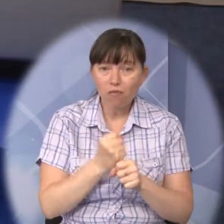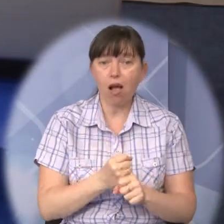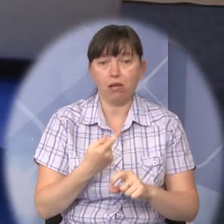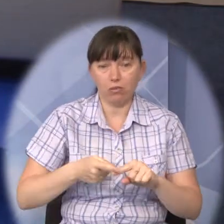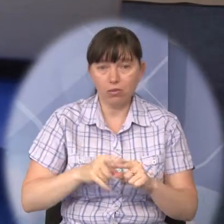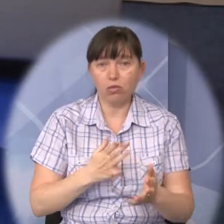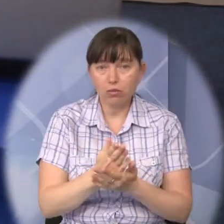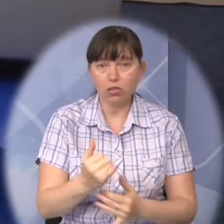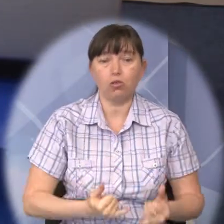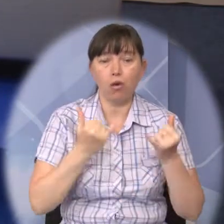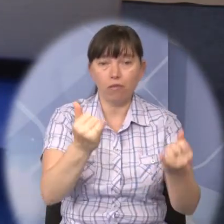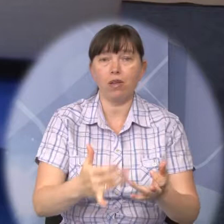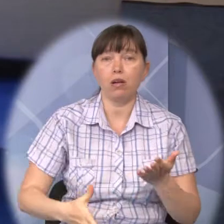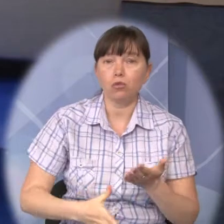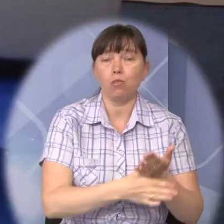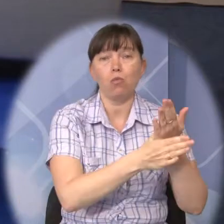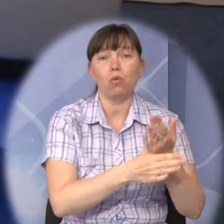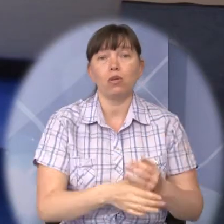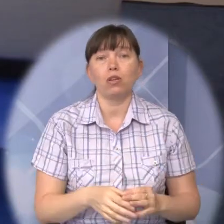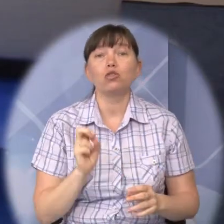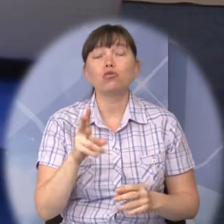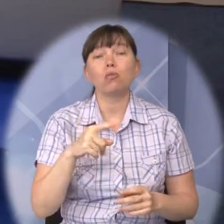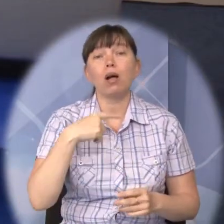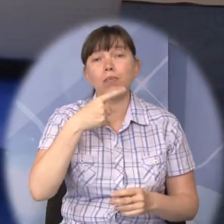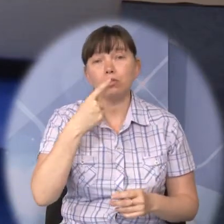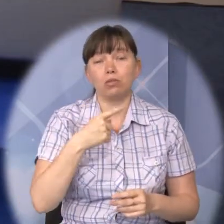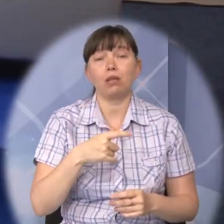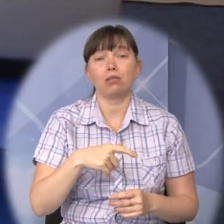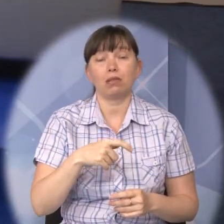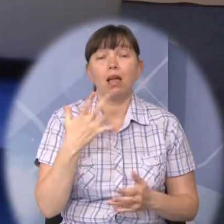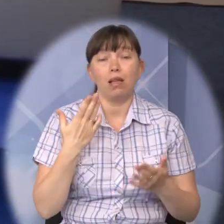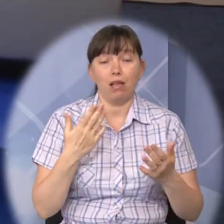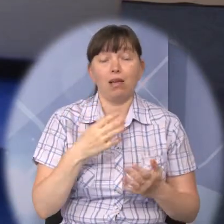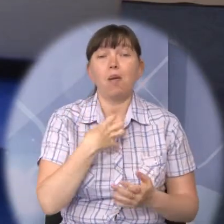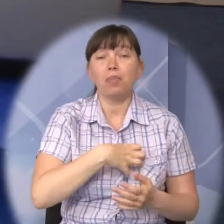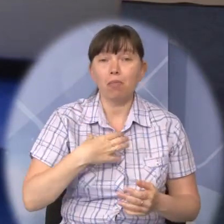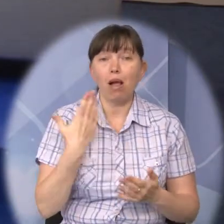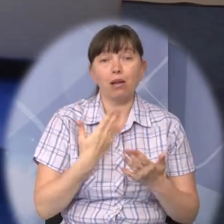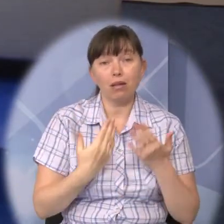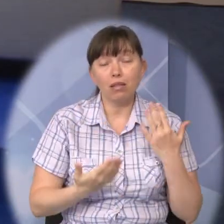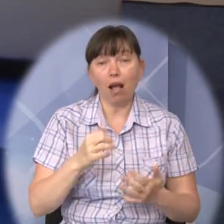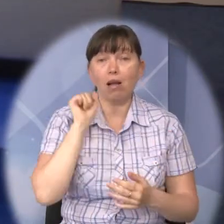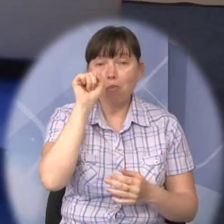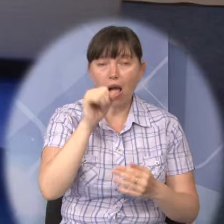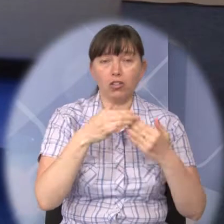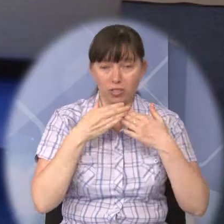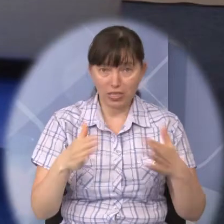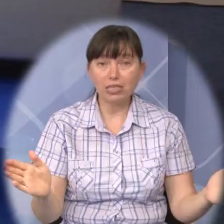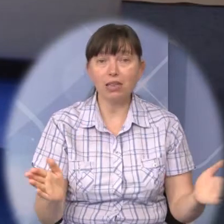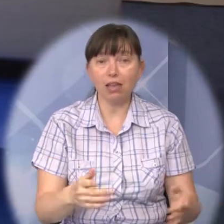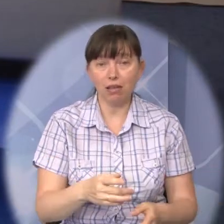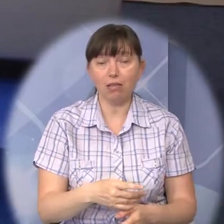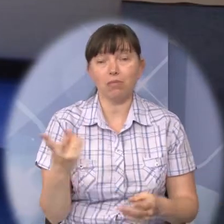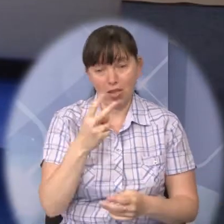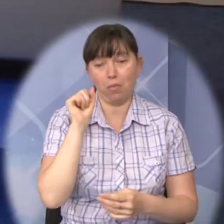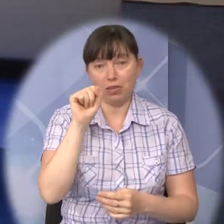să oferi suport și, cum a menționat domnul primar, că bați în mai multe uși, cu